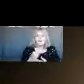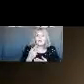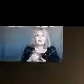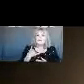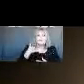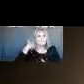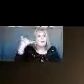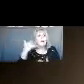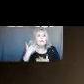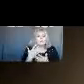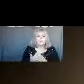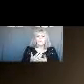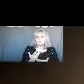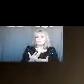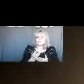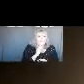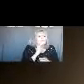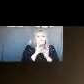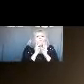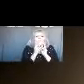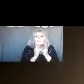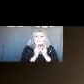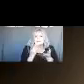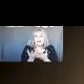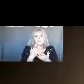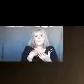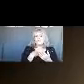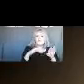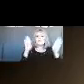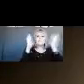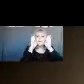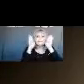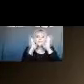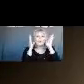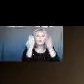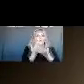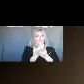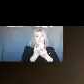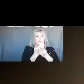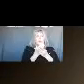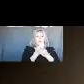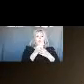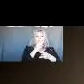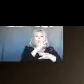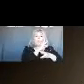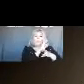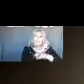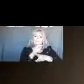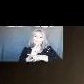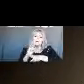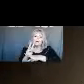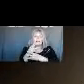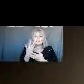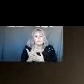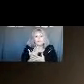ons, stuur vir ons 'n WhatsApp, bel vir ons. Daar's ook al ons inligting beskikbaar op Facebook of op ons website